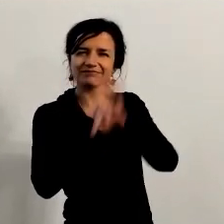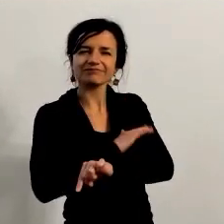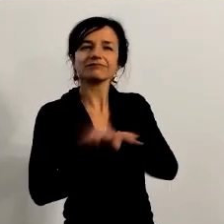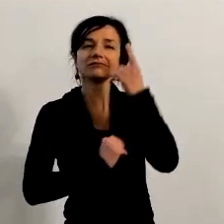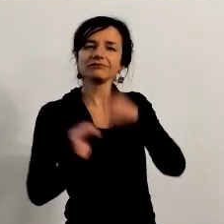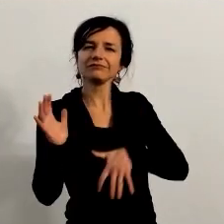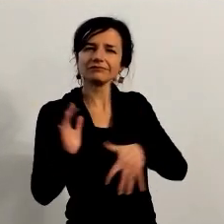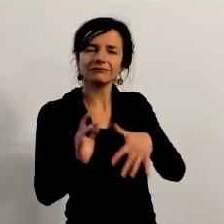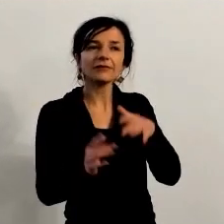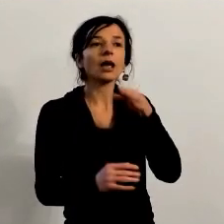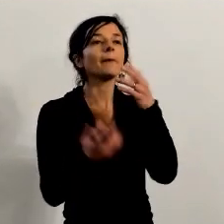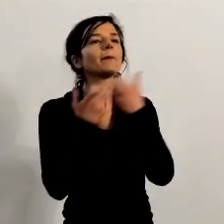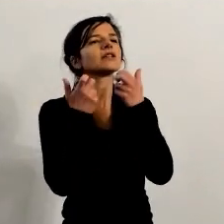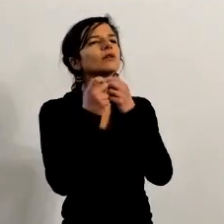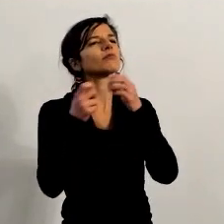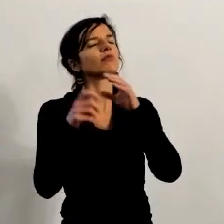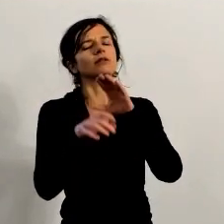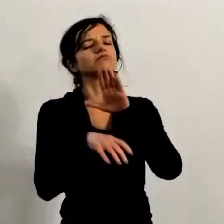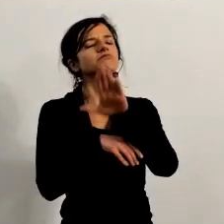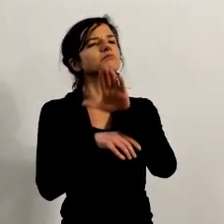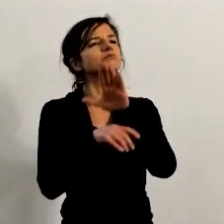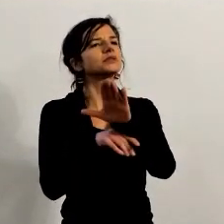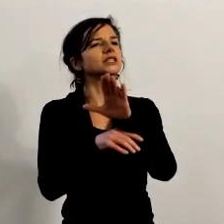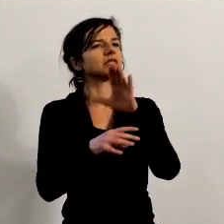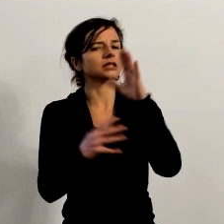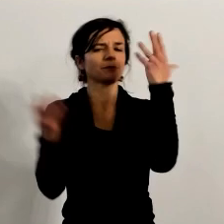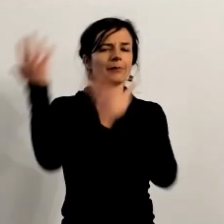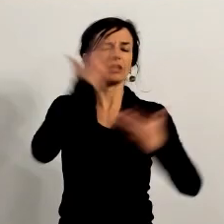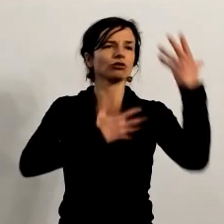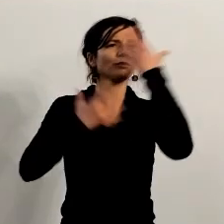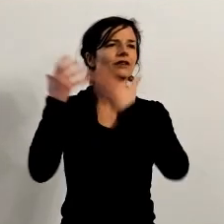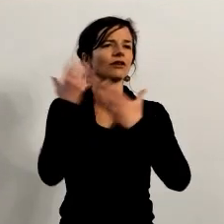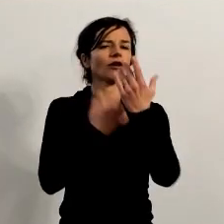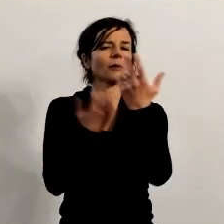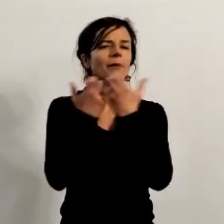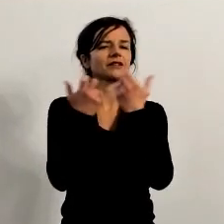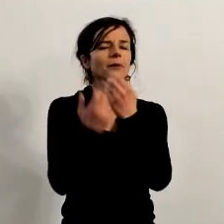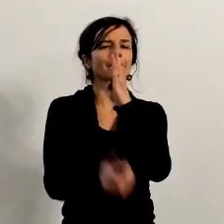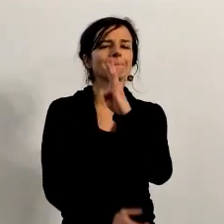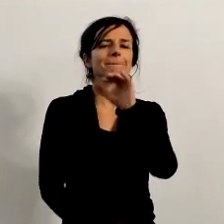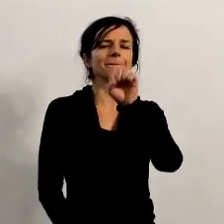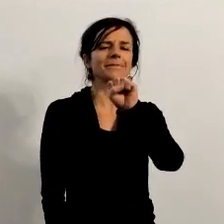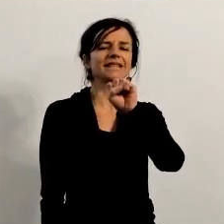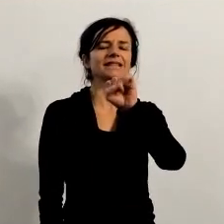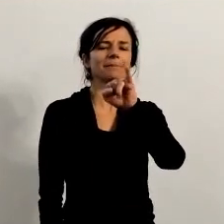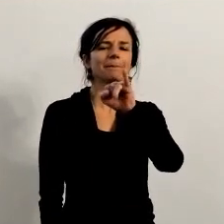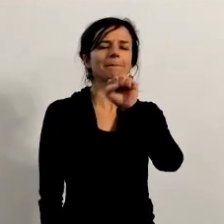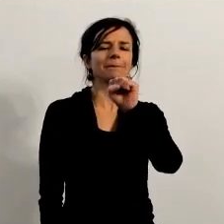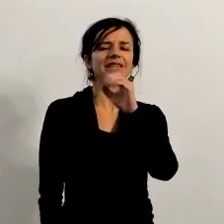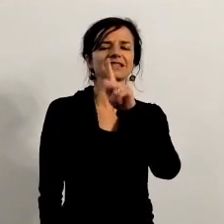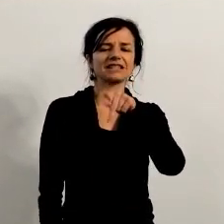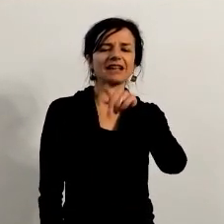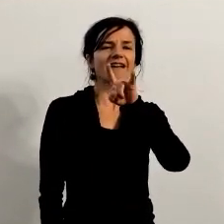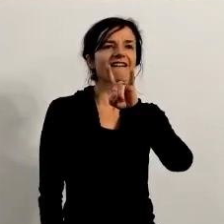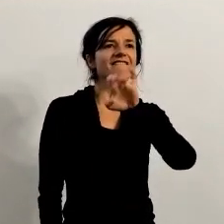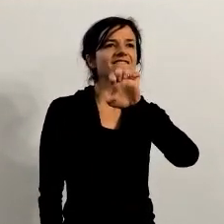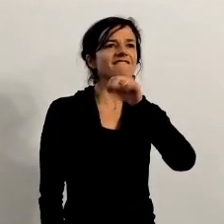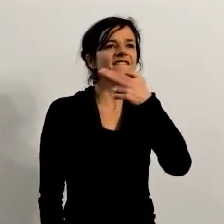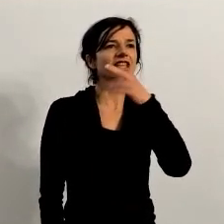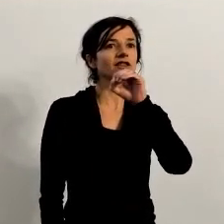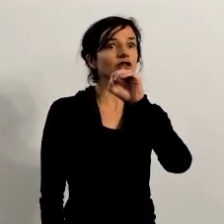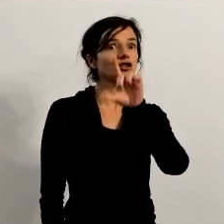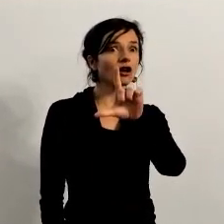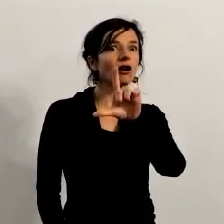sont très présents. C'est une famille pour laquelle on a interdit le bisphénol A en 2015 au niveau des contenants alimentaires, mais dans cette